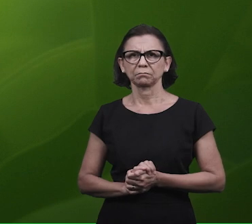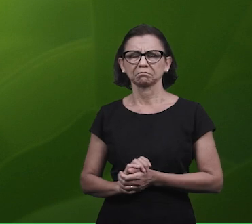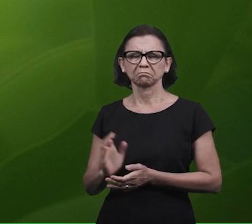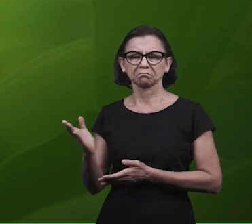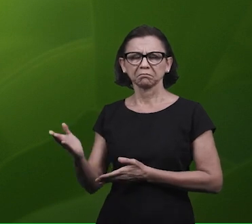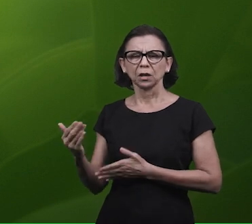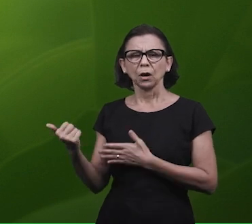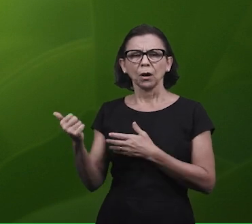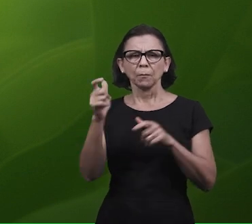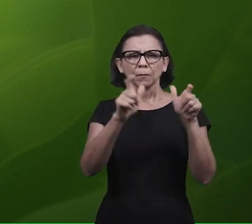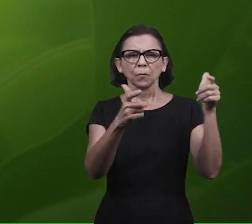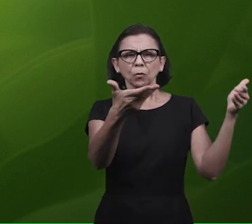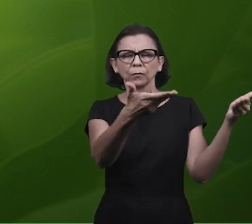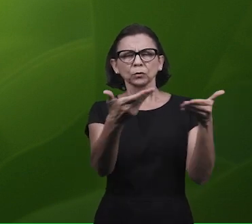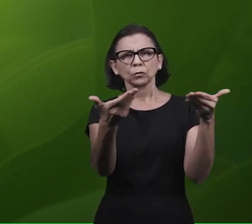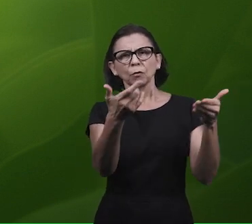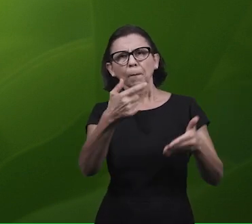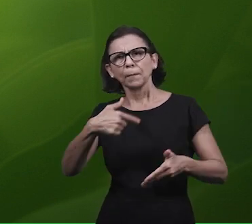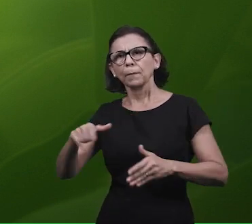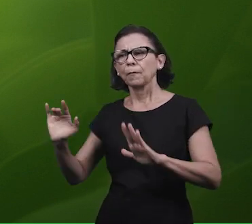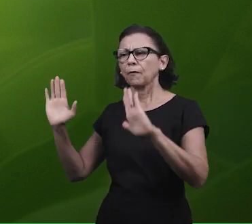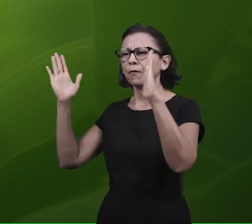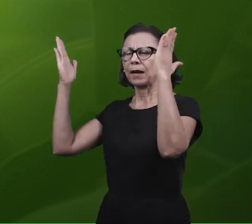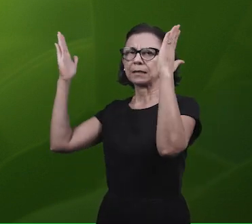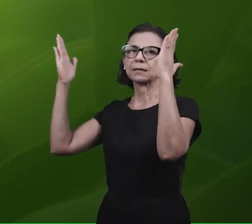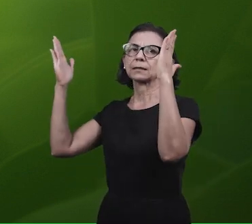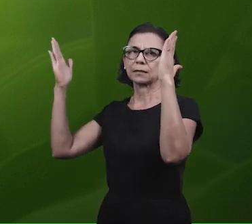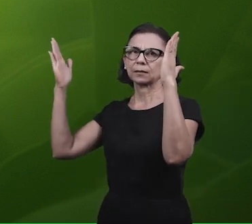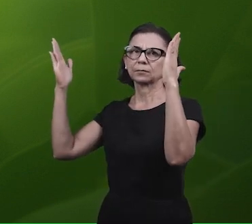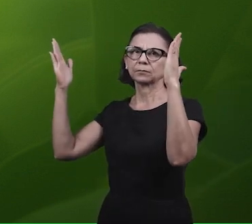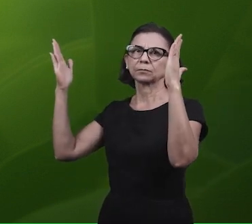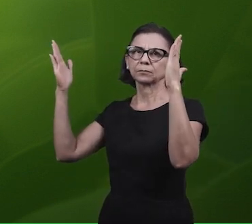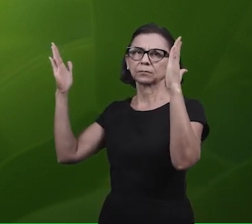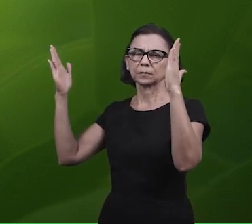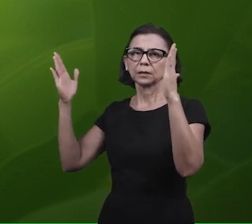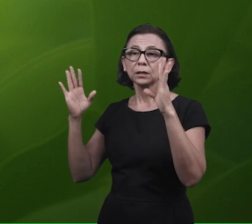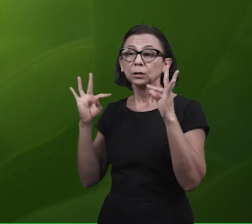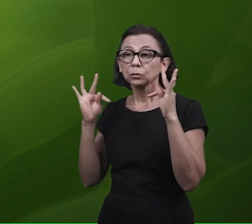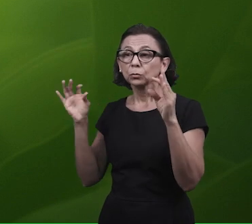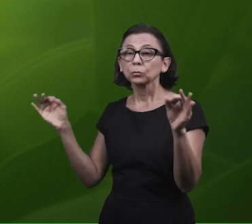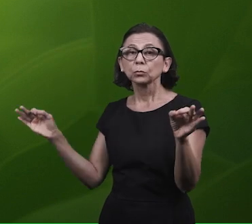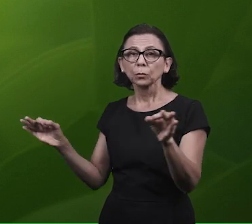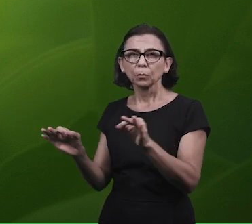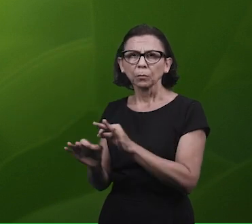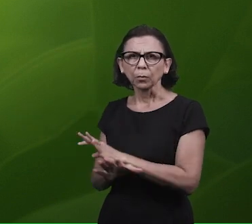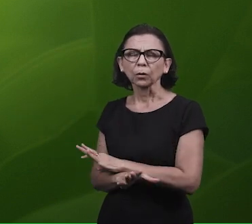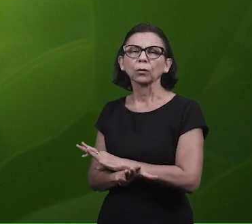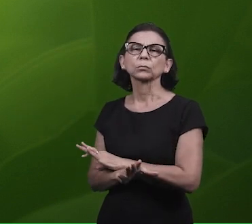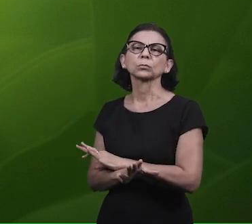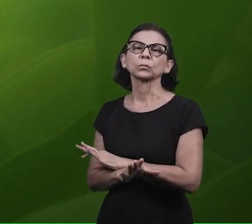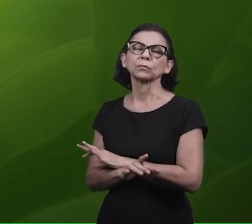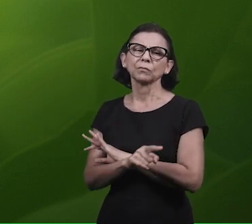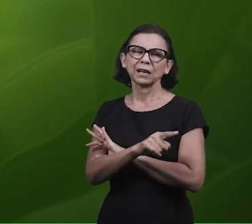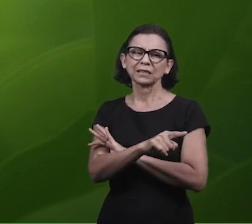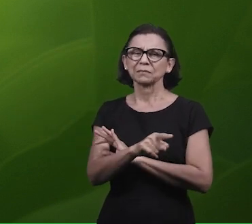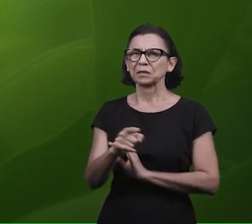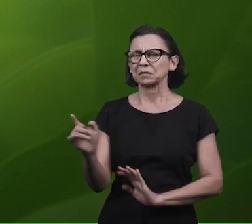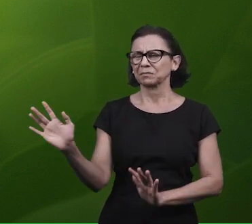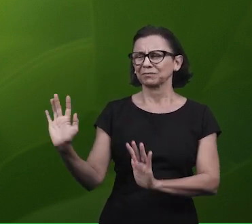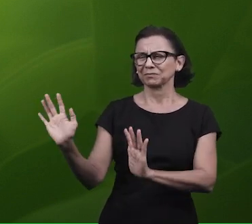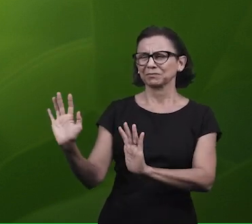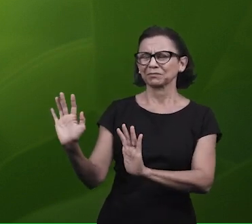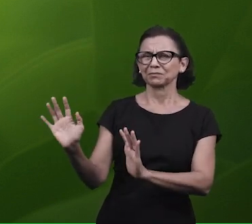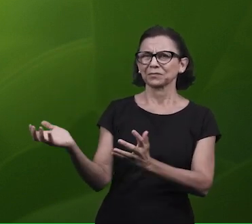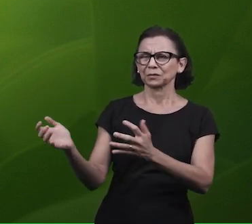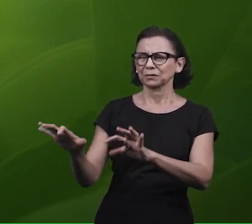nous observons qu'un certain homme a invité beaucoup à participer de son banquet. Et même